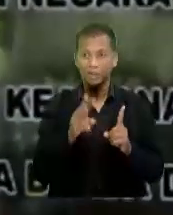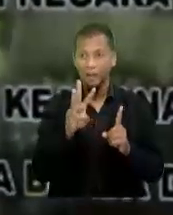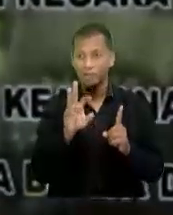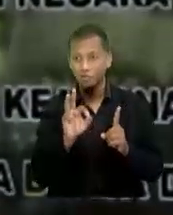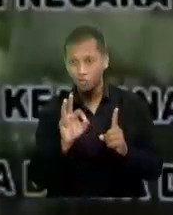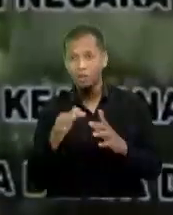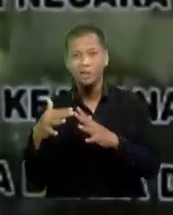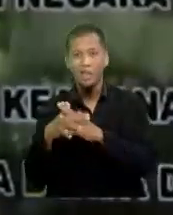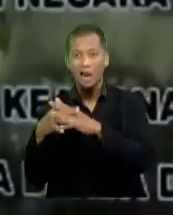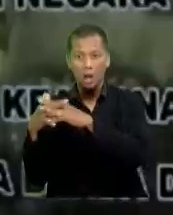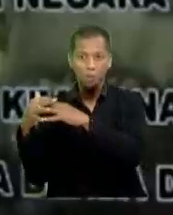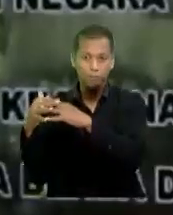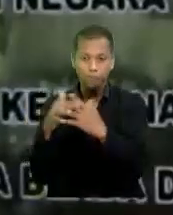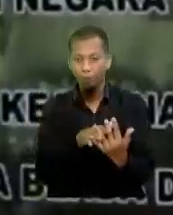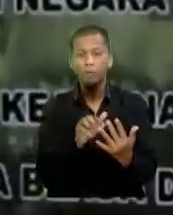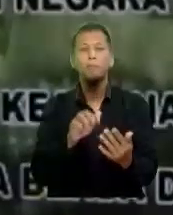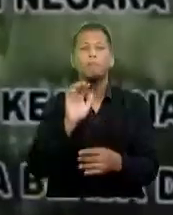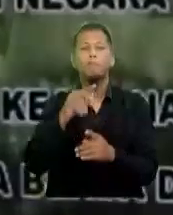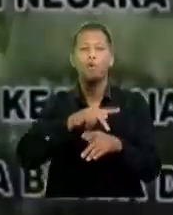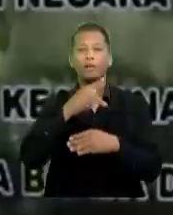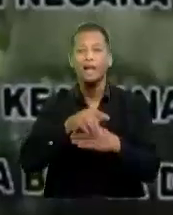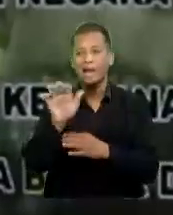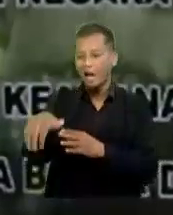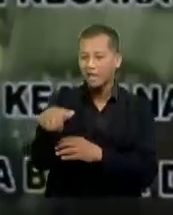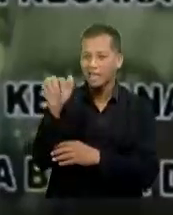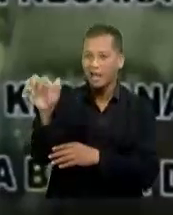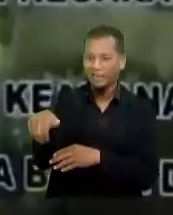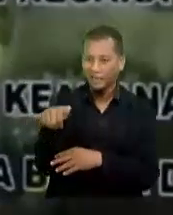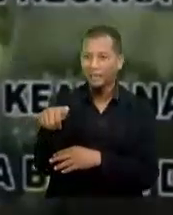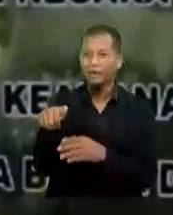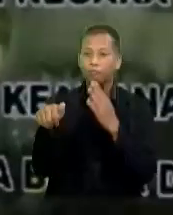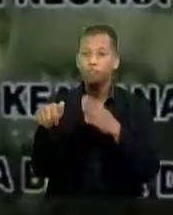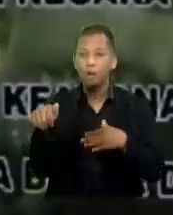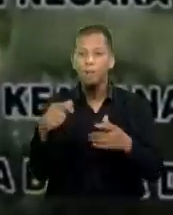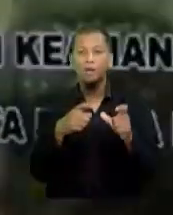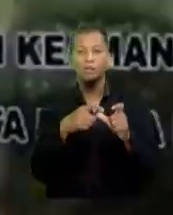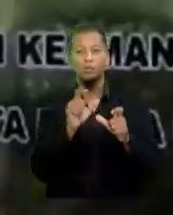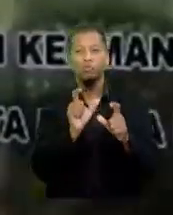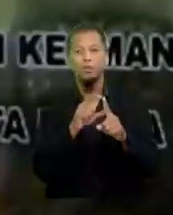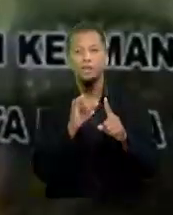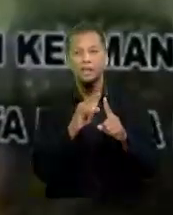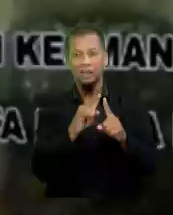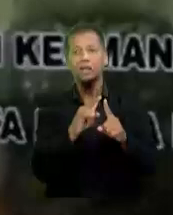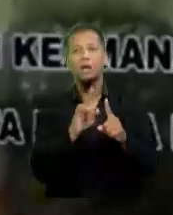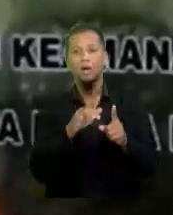di proyek galian C milik Pak Sidie yang mengakibatkan satu meninggal dunia. Ya,